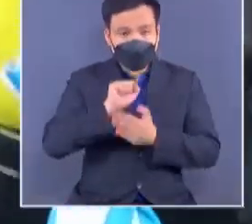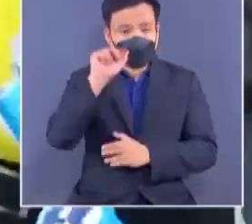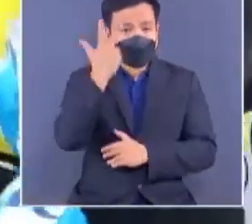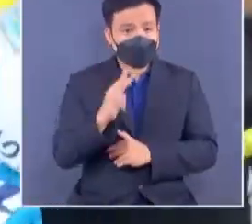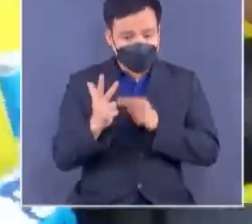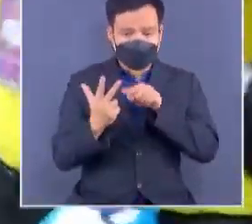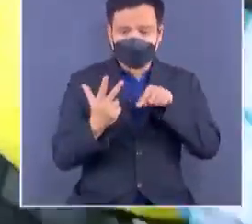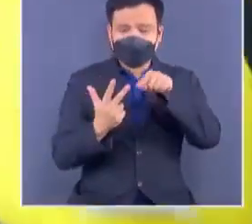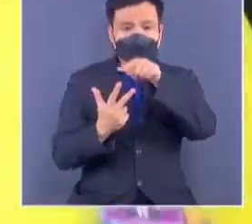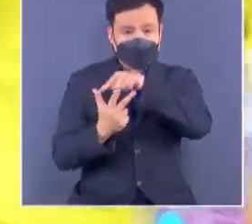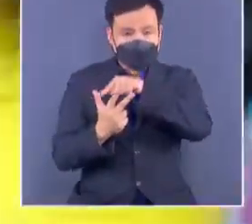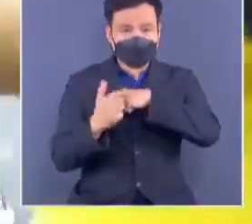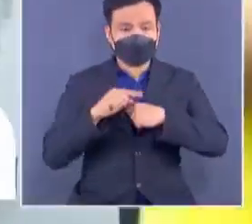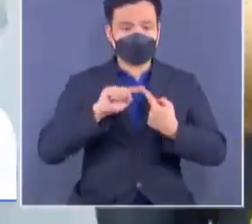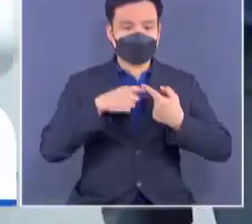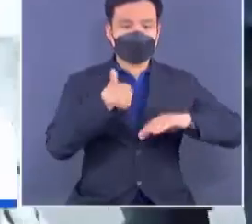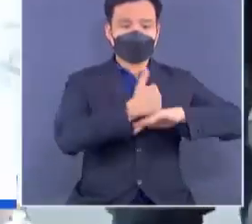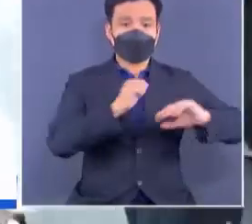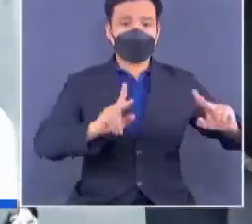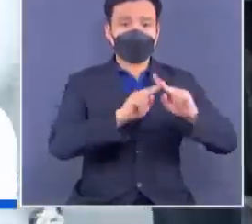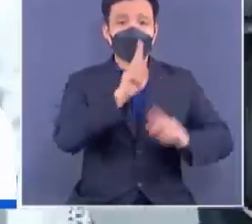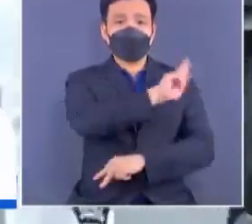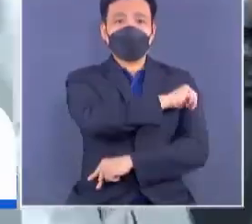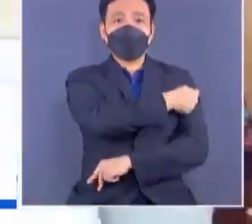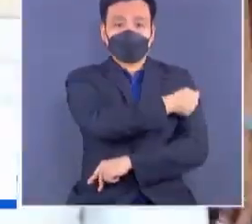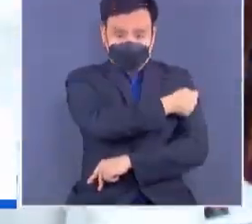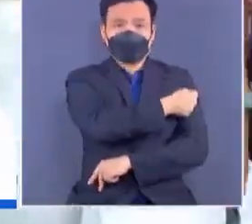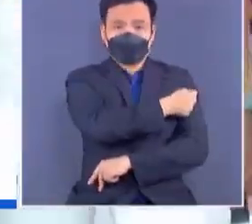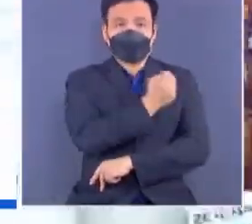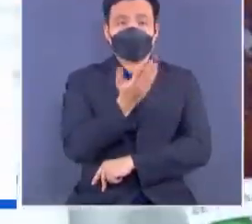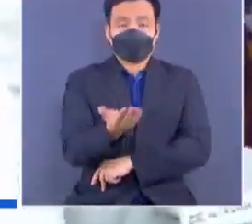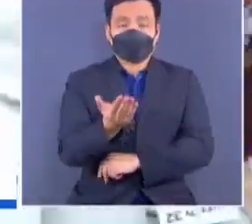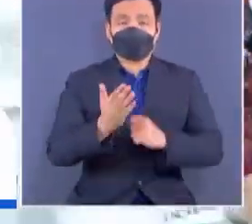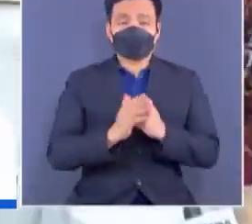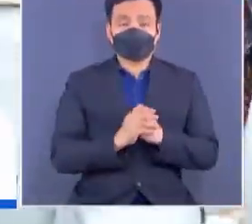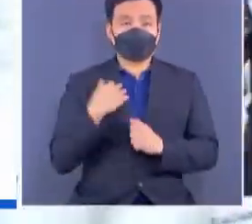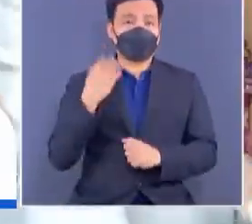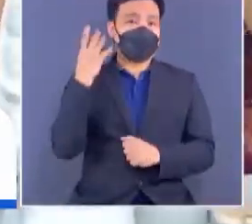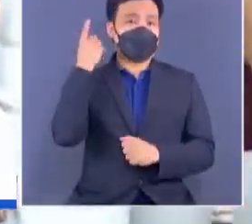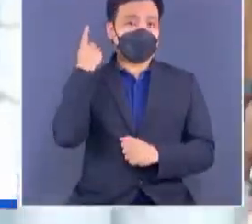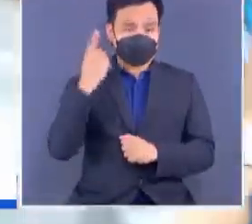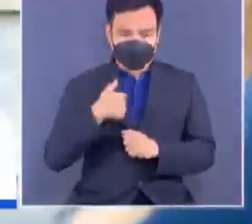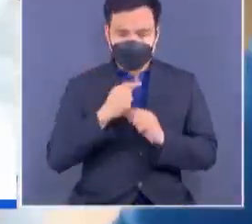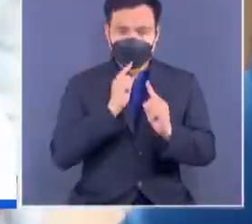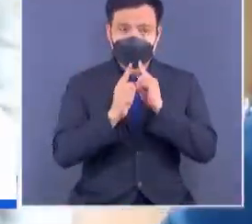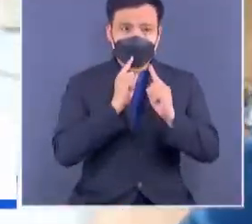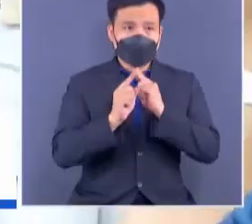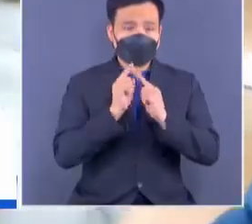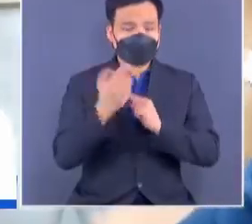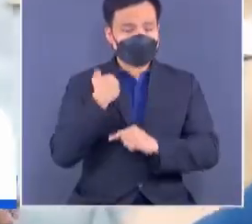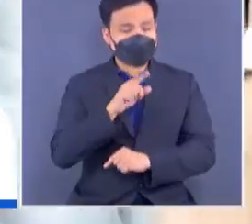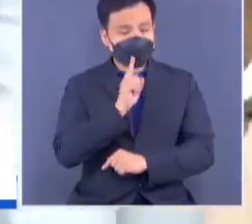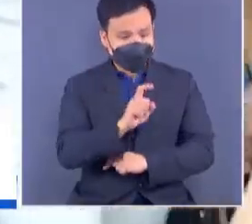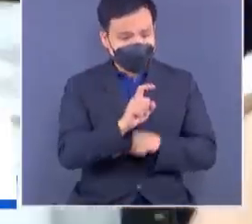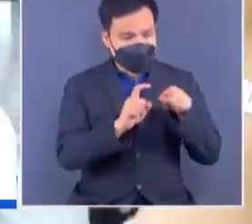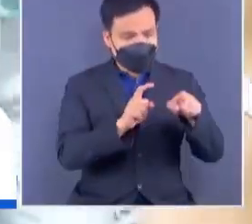กระทรวงสาธารณสุขนะครับท่านอนุทินชาญวีรกูลรองนายกรัฐมนตรีและรัฐมนตรีสาธารณสุขเมื่อวานนี้ก็มีการพูดถึงกัน ท่านว่าไงพี่บ